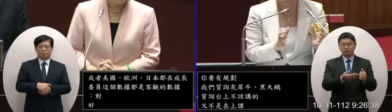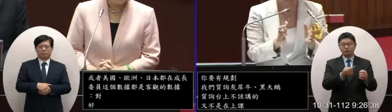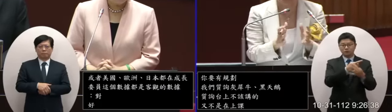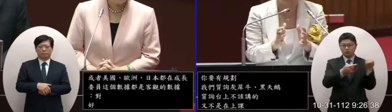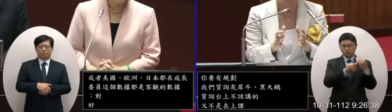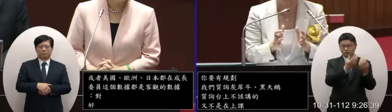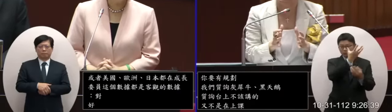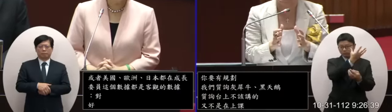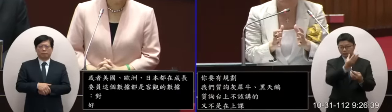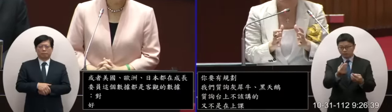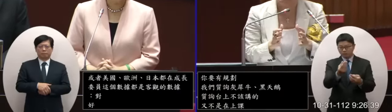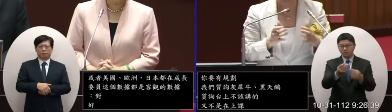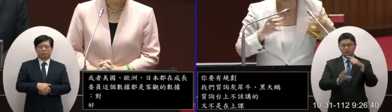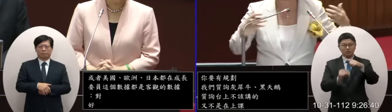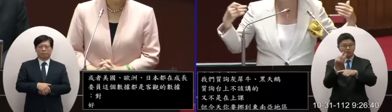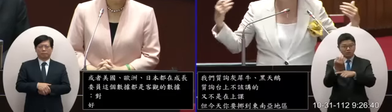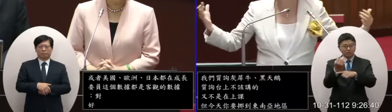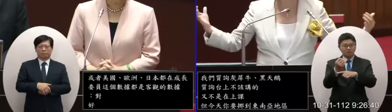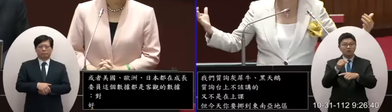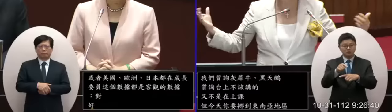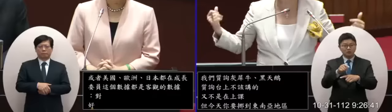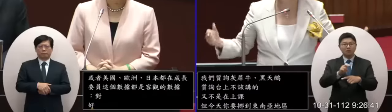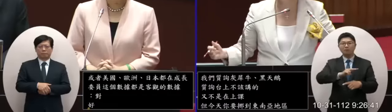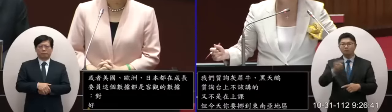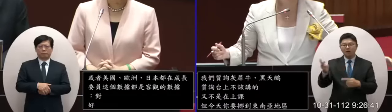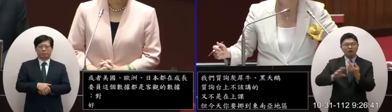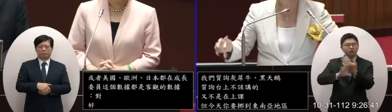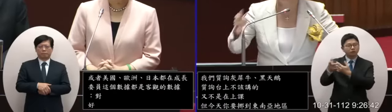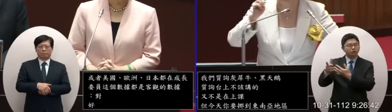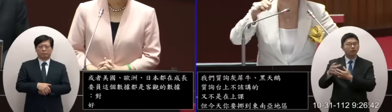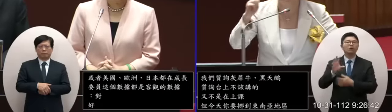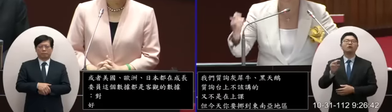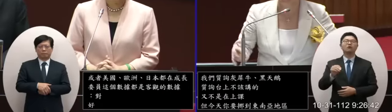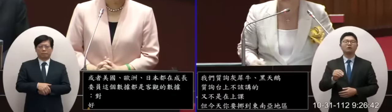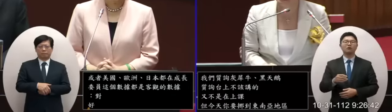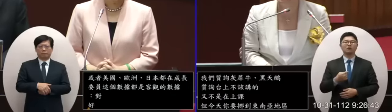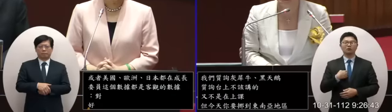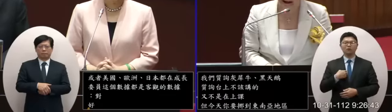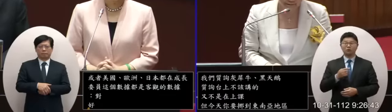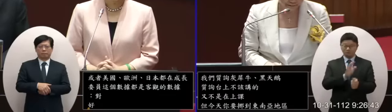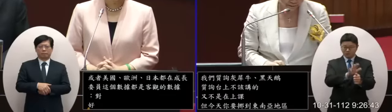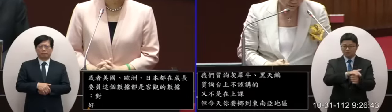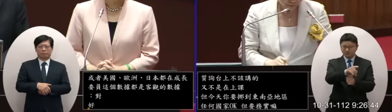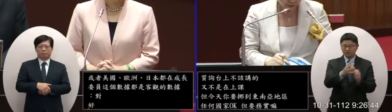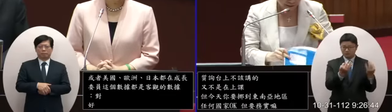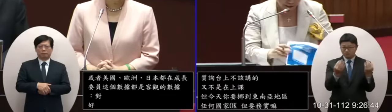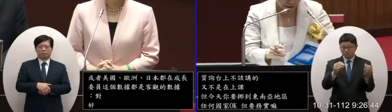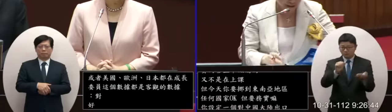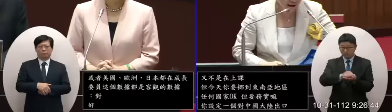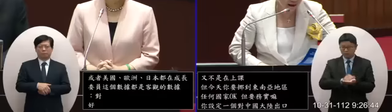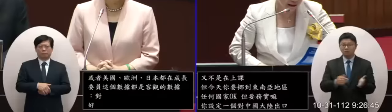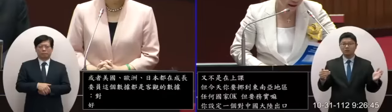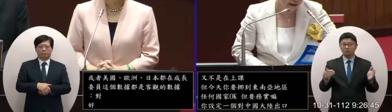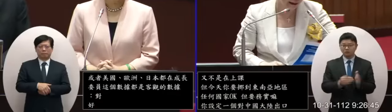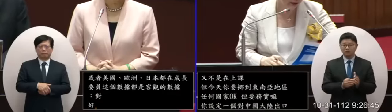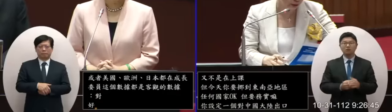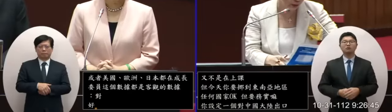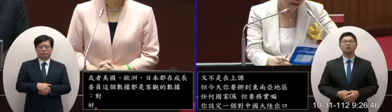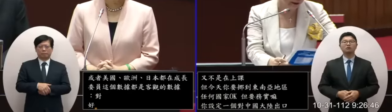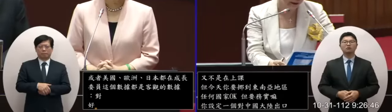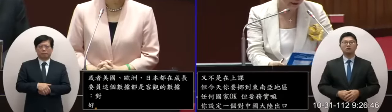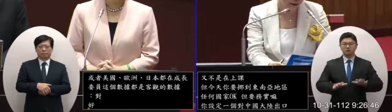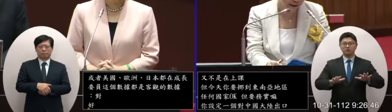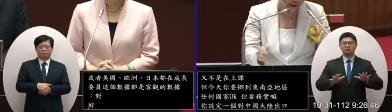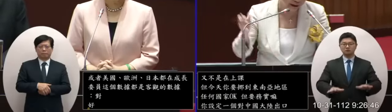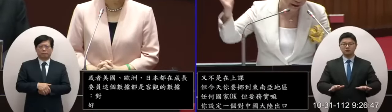那你这个百分比，你有没有本事把它挪到其他地方？我是帮你统计的了。你看到你现在